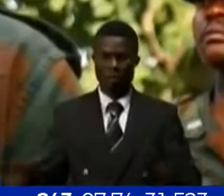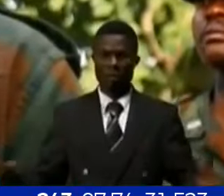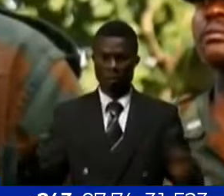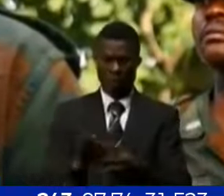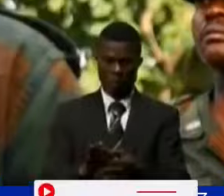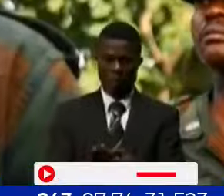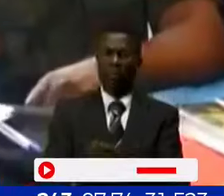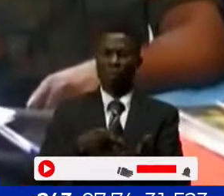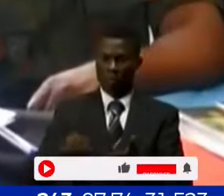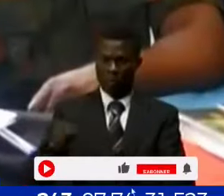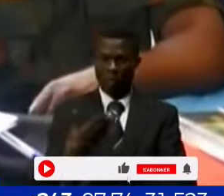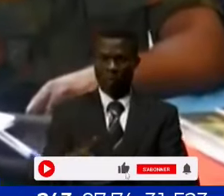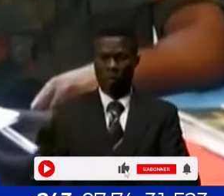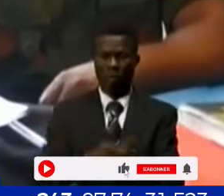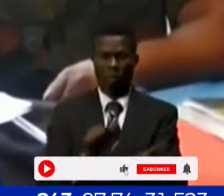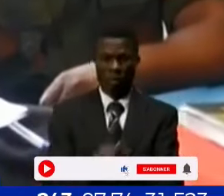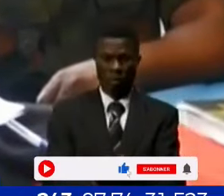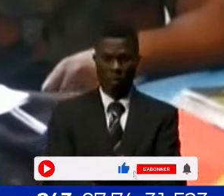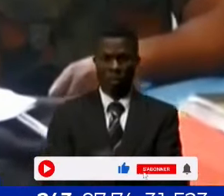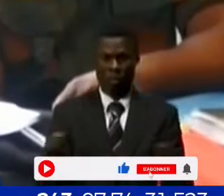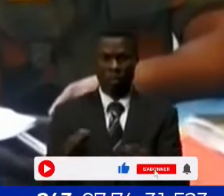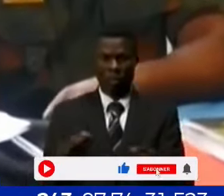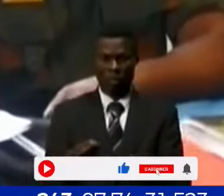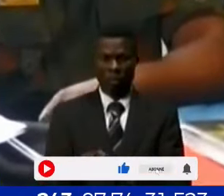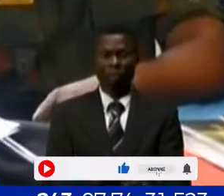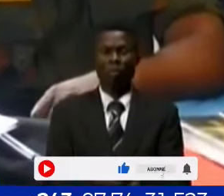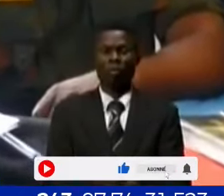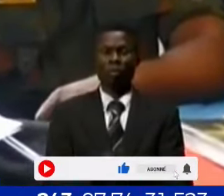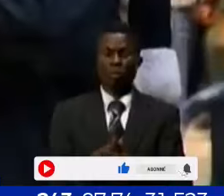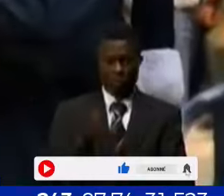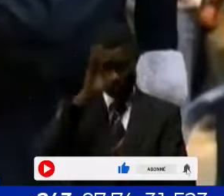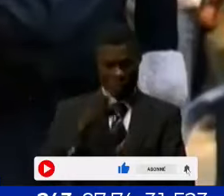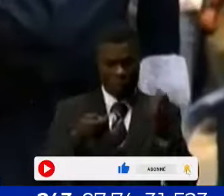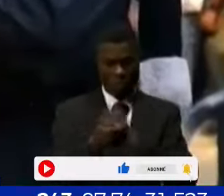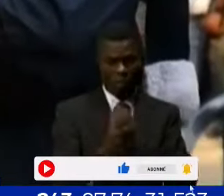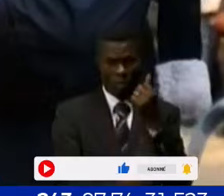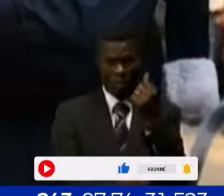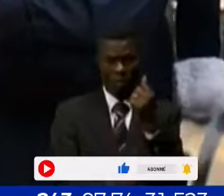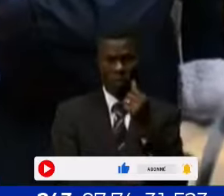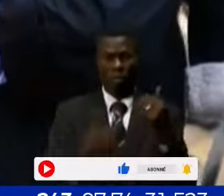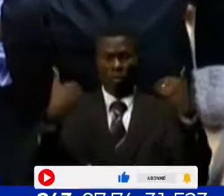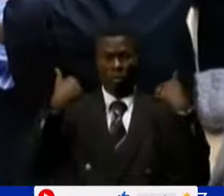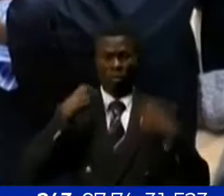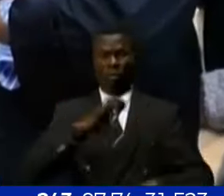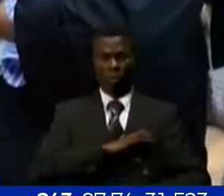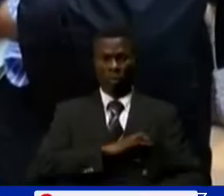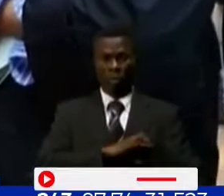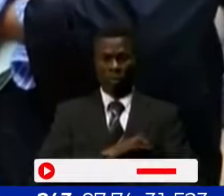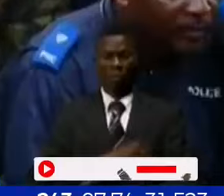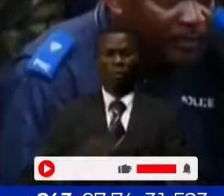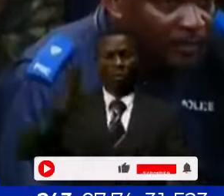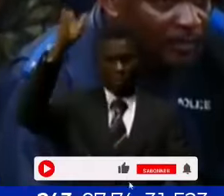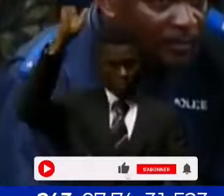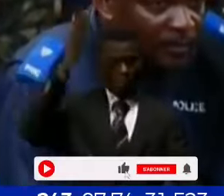dommages et intérêts pour dissipation des munitions et tentative de meurtre d'un sergent de la police des circulations